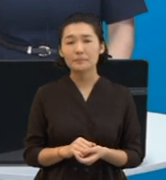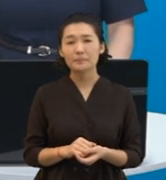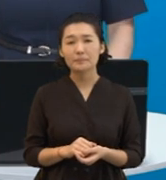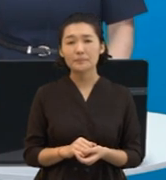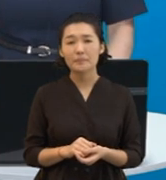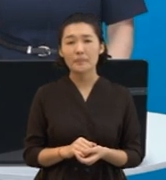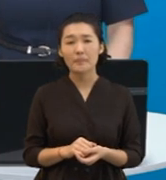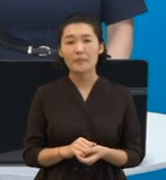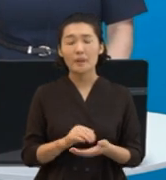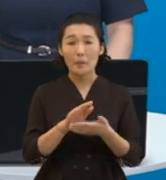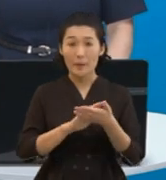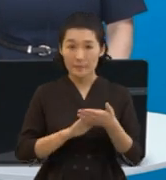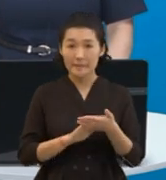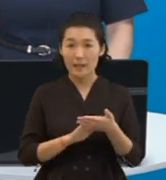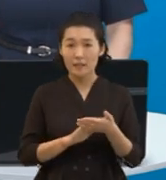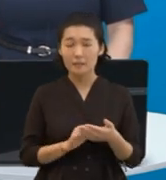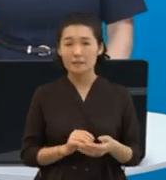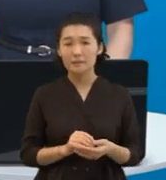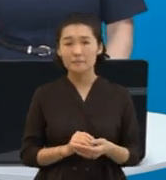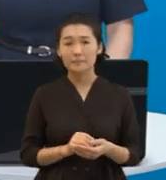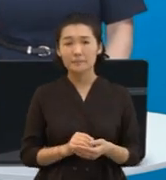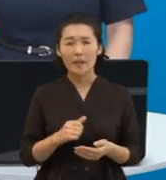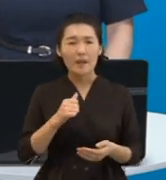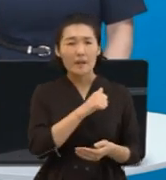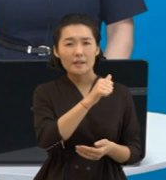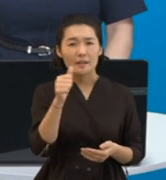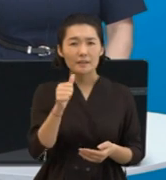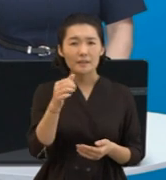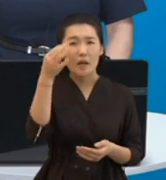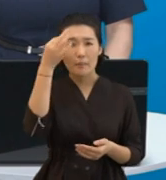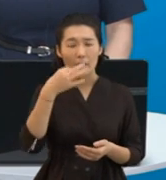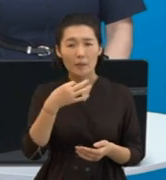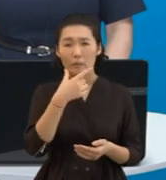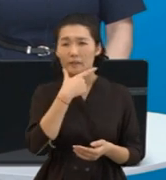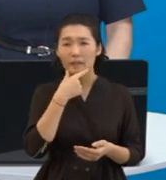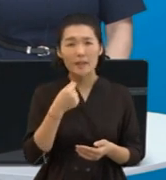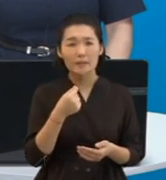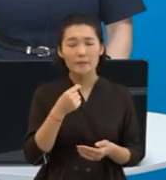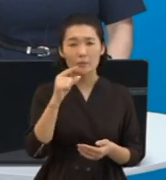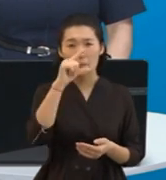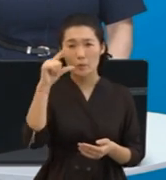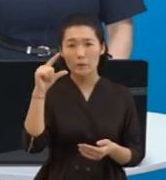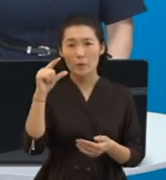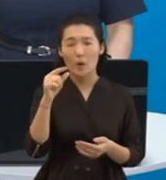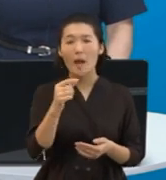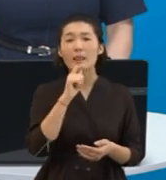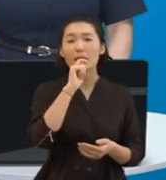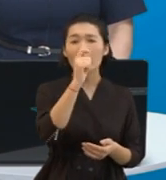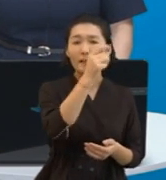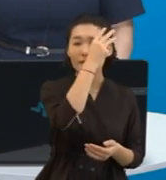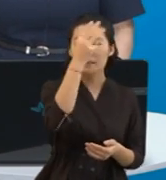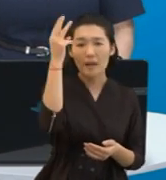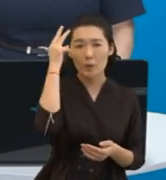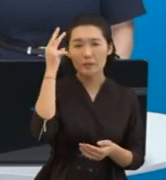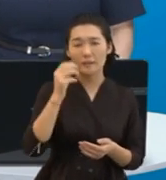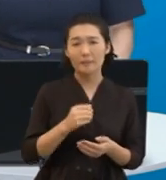прописали самое ровная буквосочетание наградите коронкой вот так